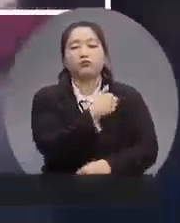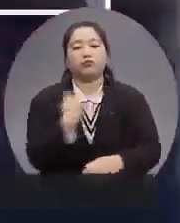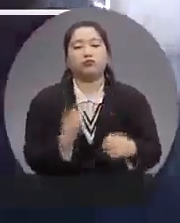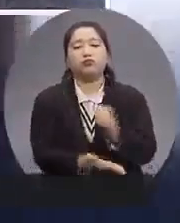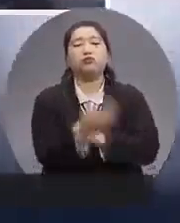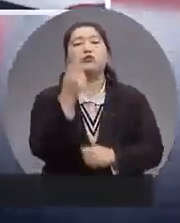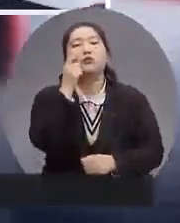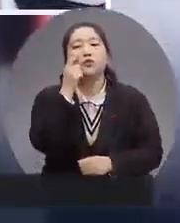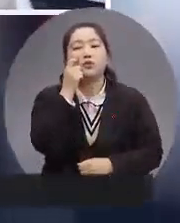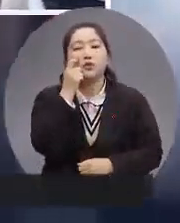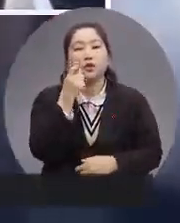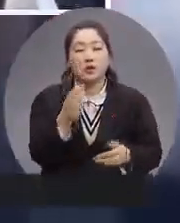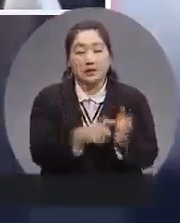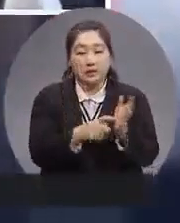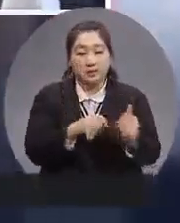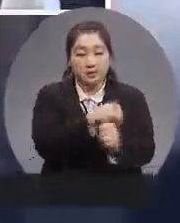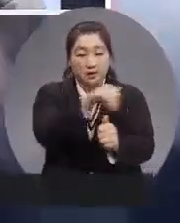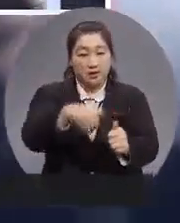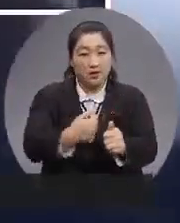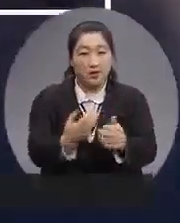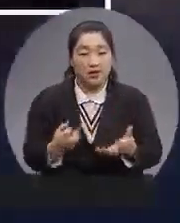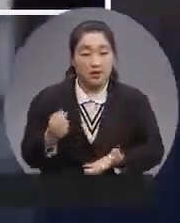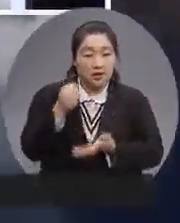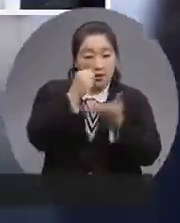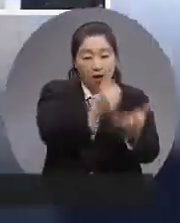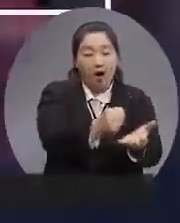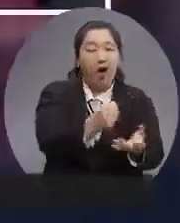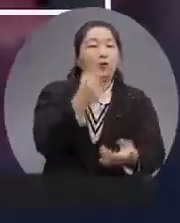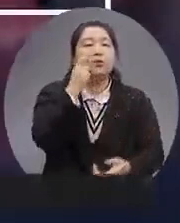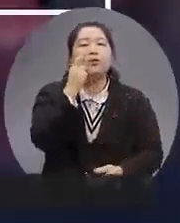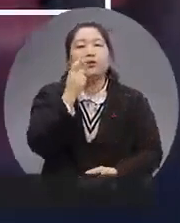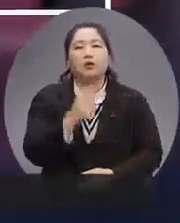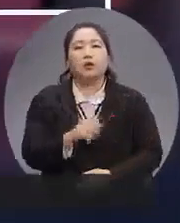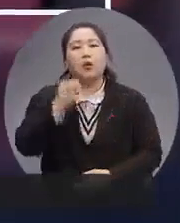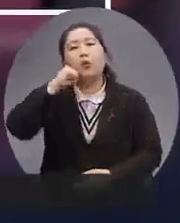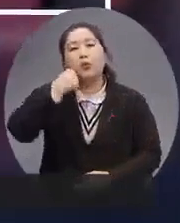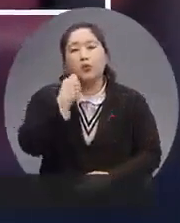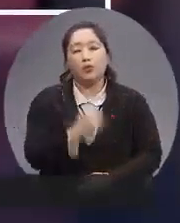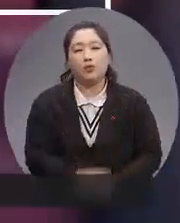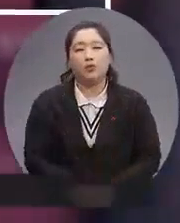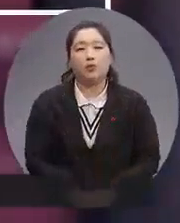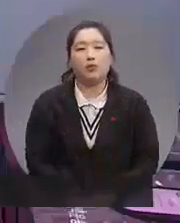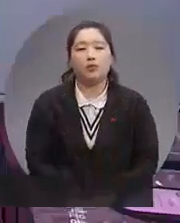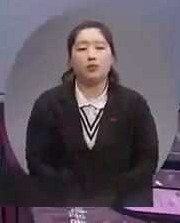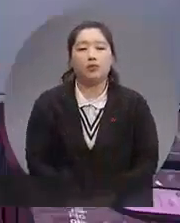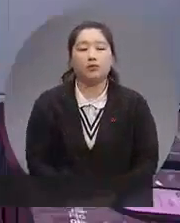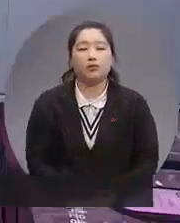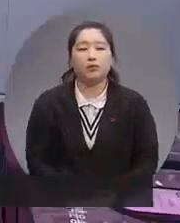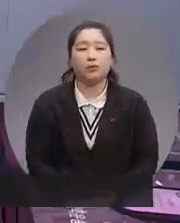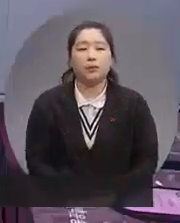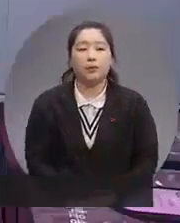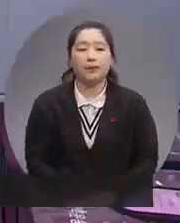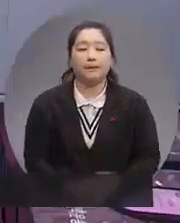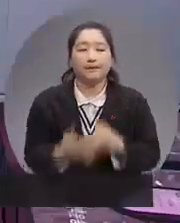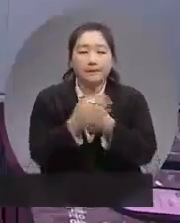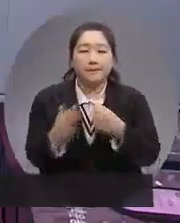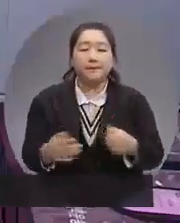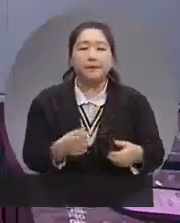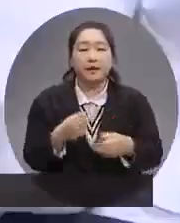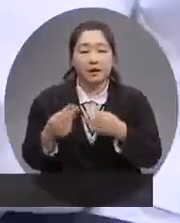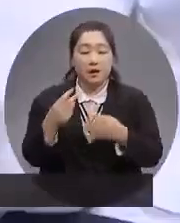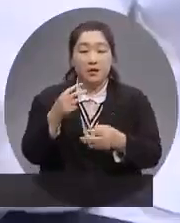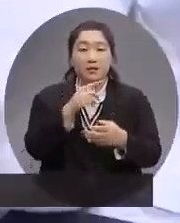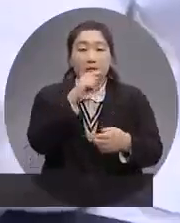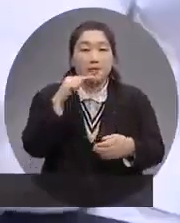때문에 응급 상황에서 그 대량 수혈이 발생하는 경우에 굉장히 어려울 수 있기 때문에 이렇다 보니 재고 확보를